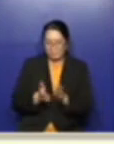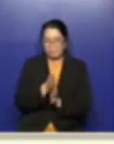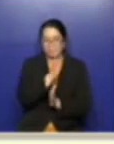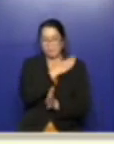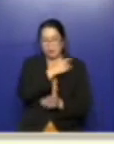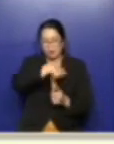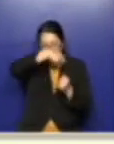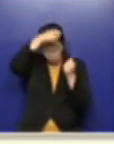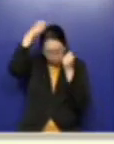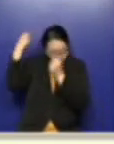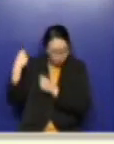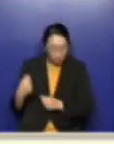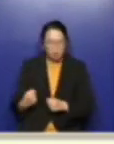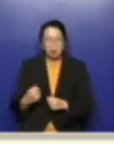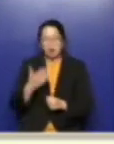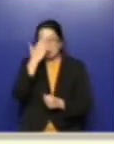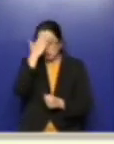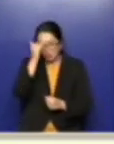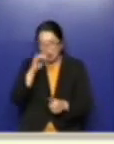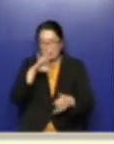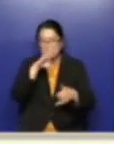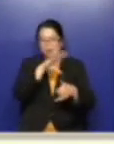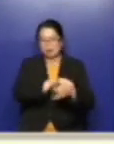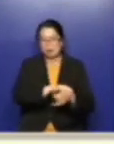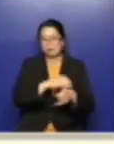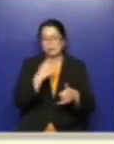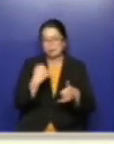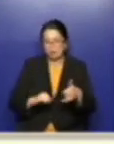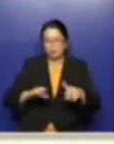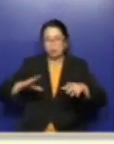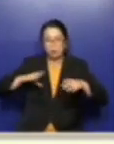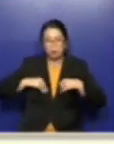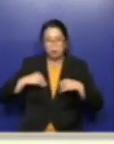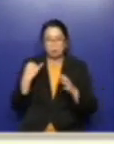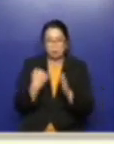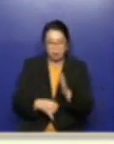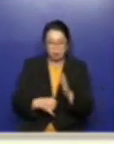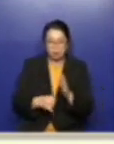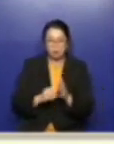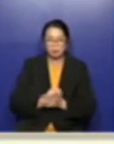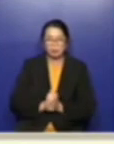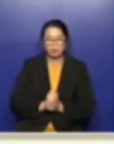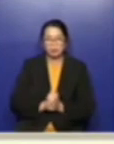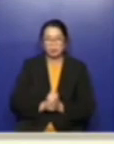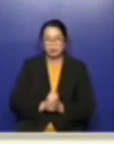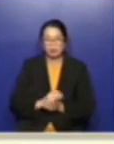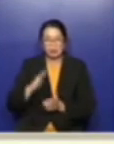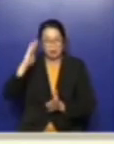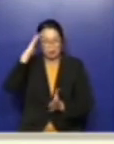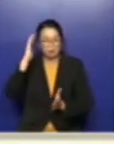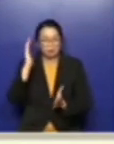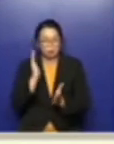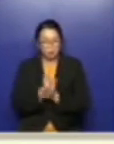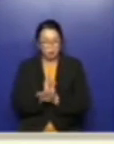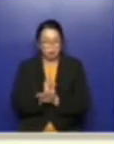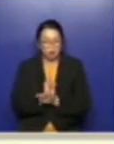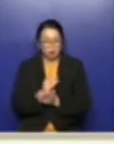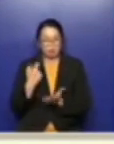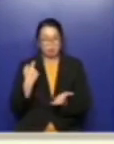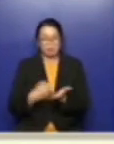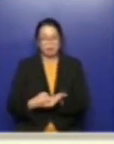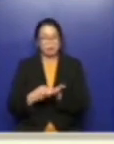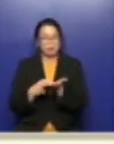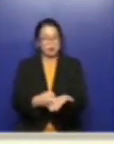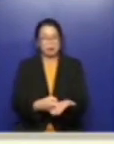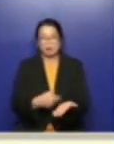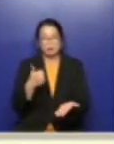พราะถูกจับต้องหากระทำความผิดทางอาญาและเจ้าพนักงานสอบสวนไม่ให้ประกันตัวต่อม